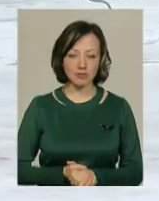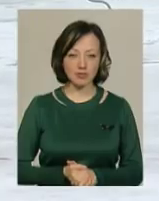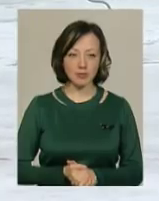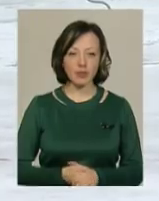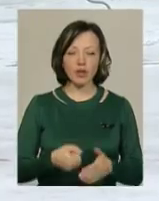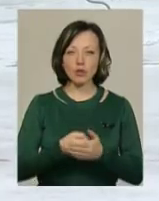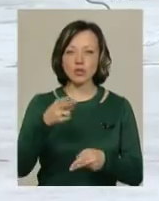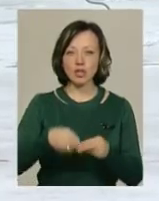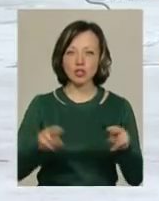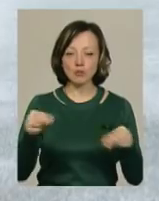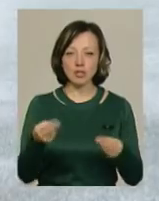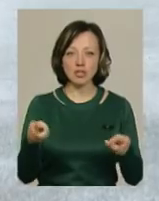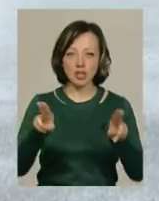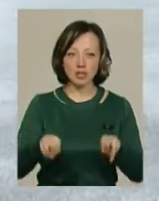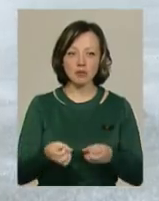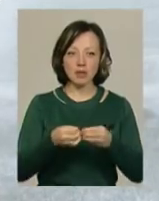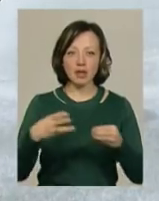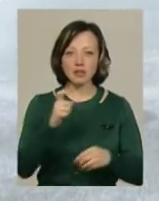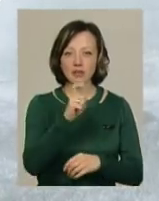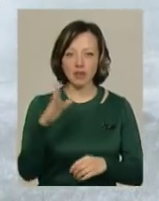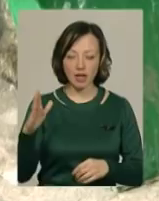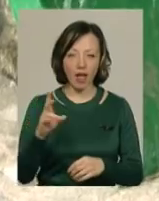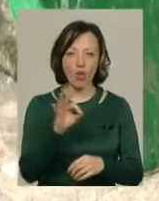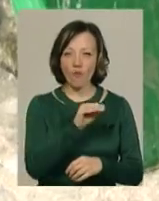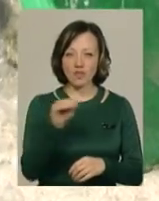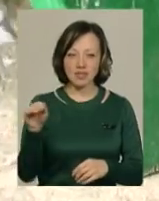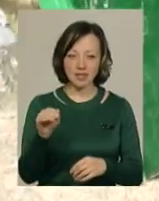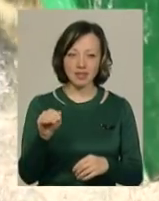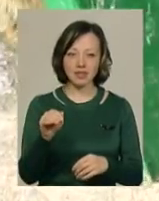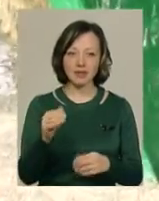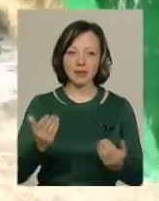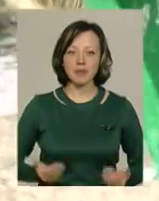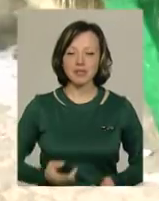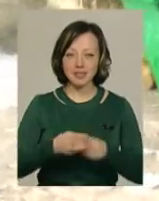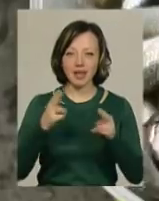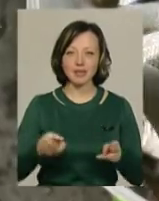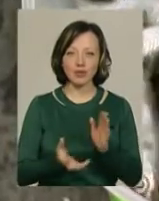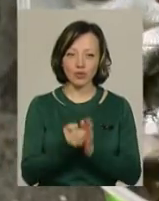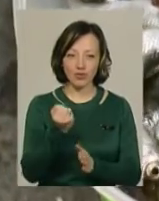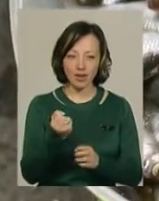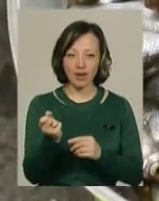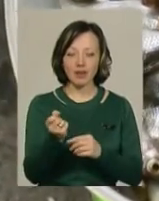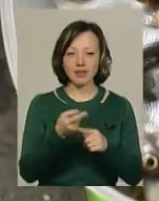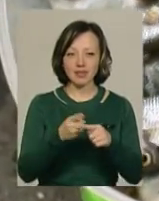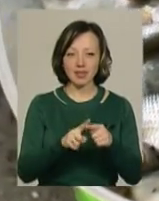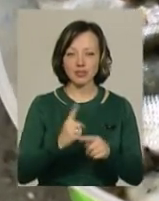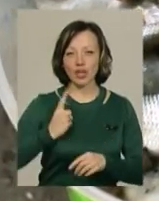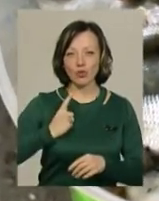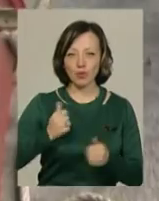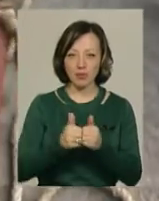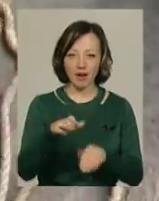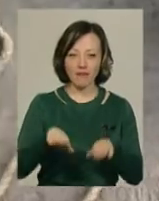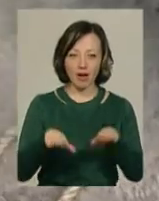До закінчення чемпіонату залишилося 15 хвилин, а неофіційні мешканці Хмельницької станції рятувальників хвостики Чорнуха чатують біля